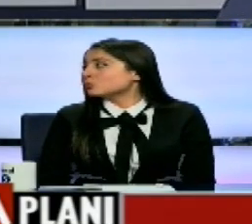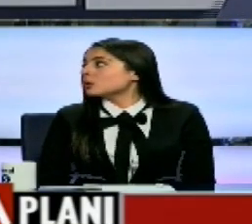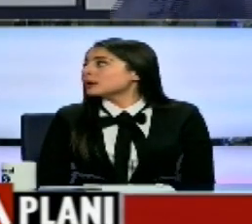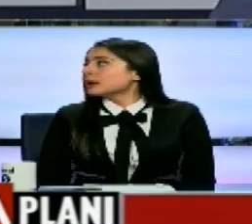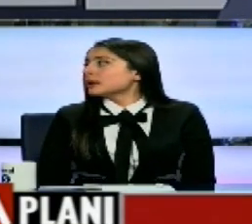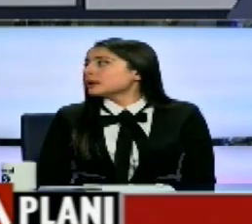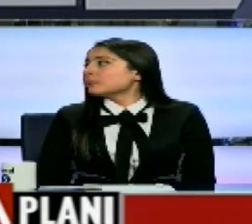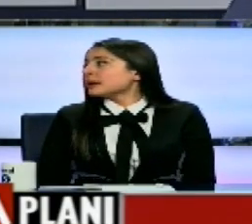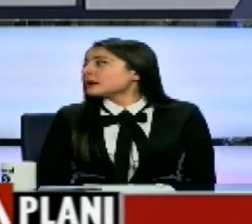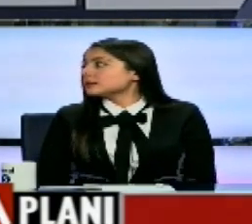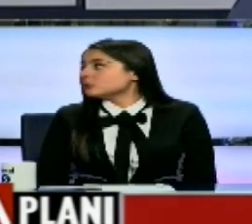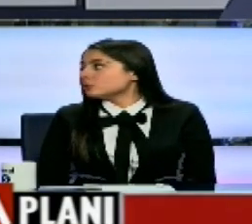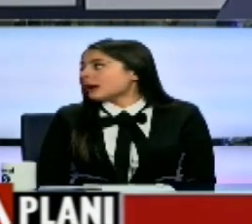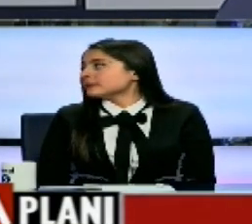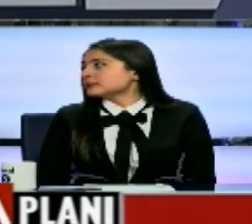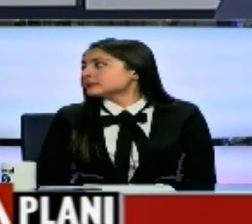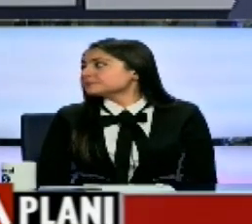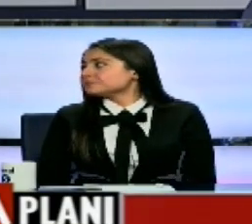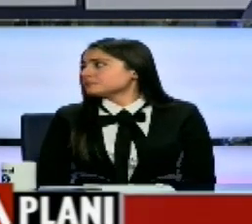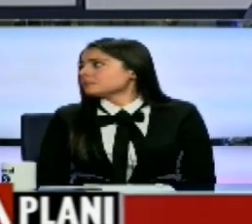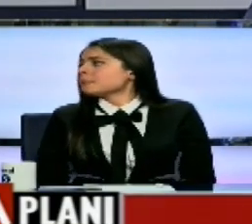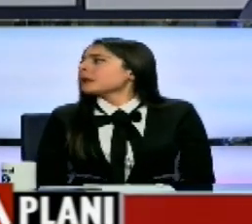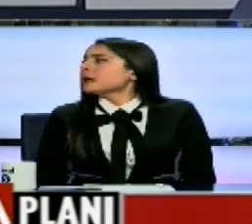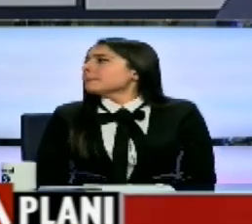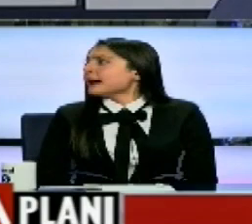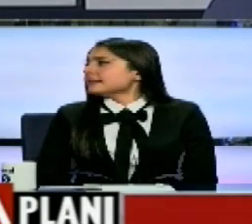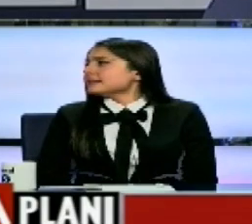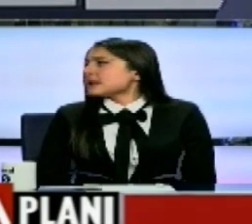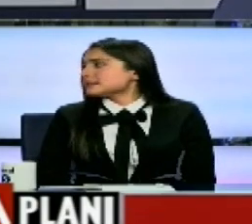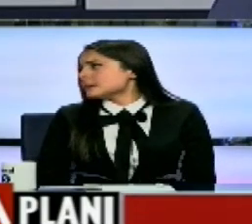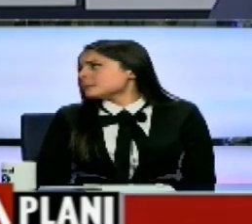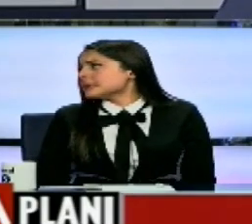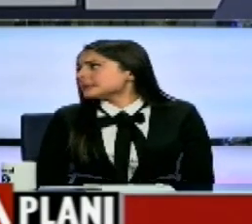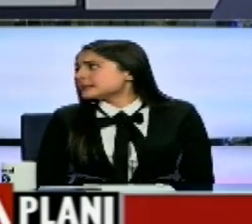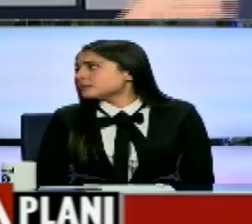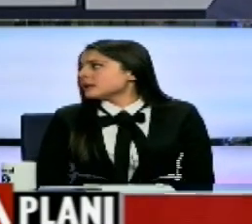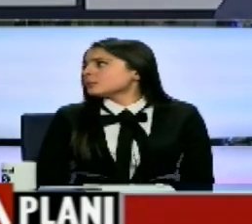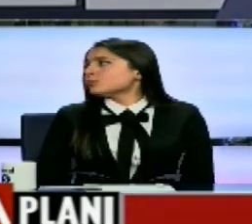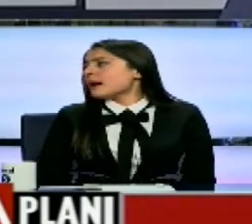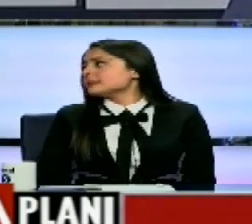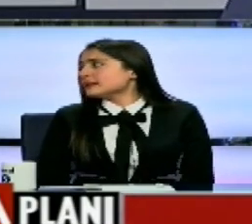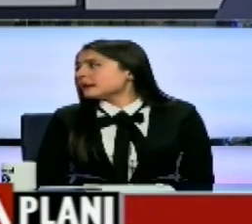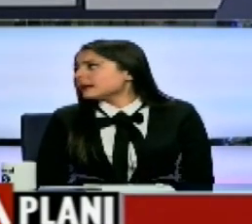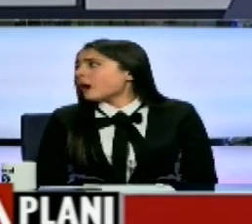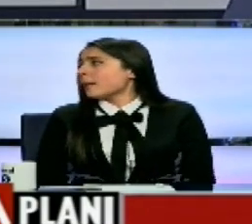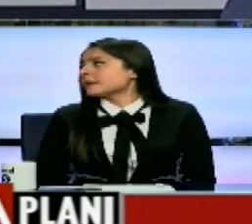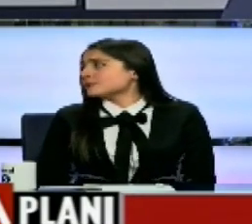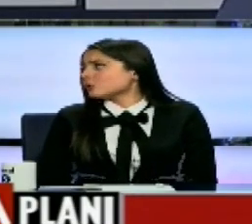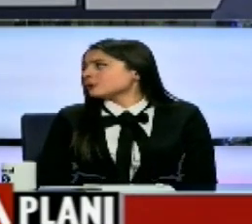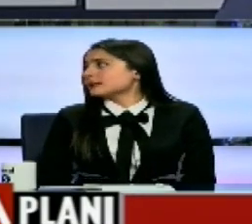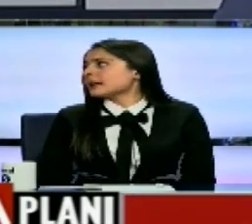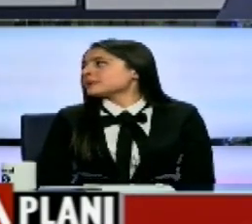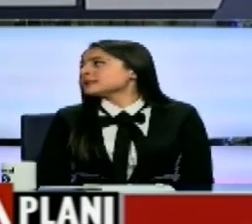oldu. Merak uyandırdı. Ben de siyasete atılmak istedim. Bu partiyi de AK Parti'yi